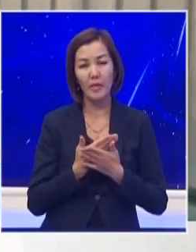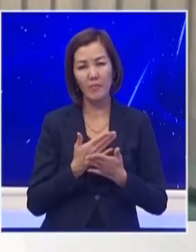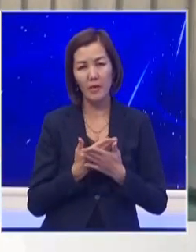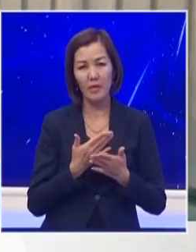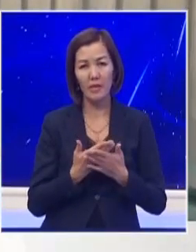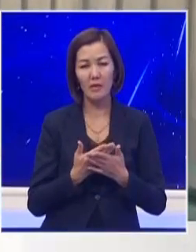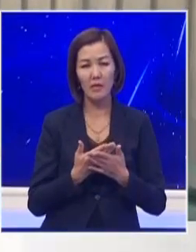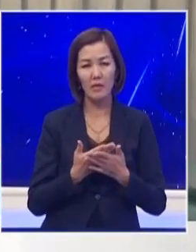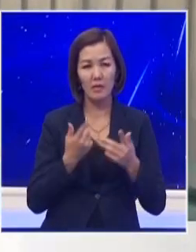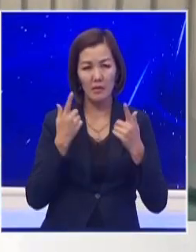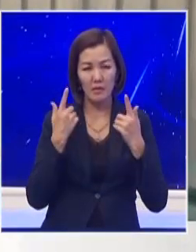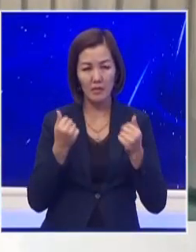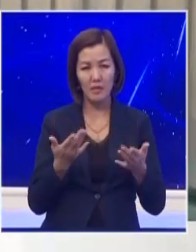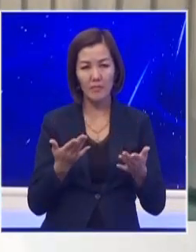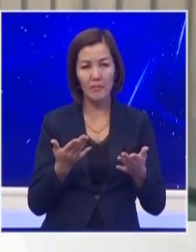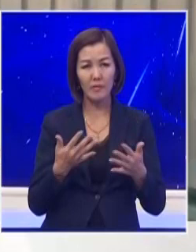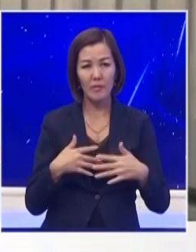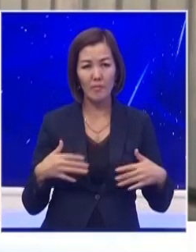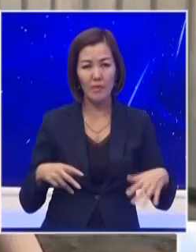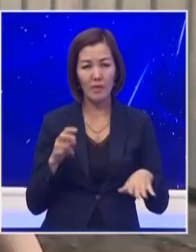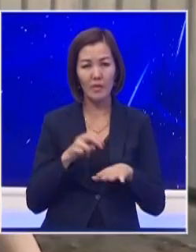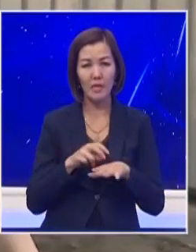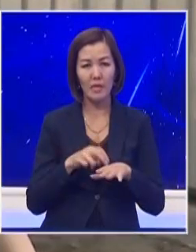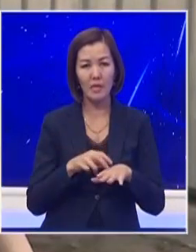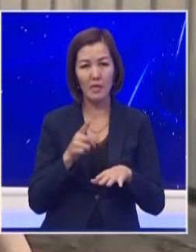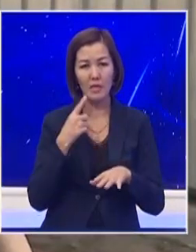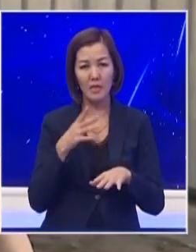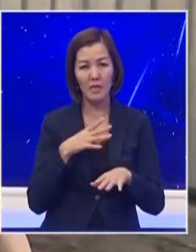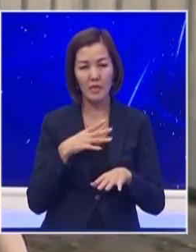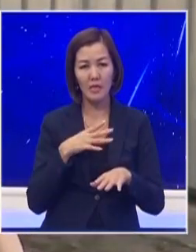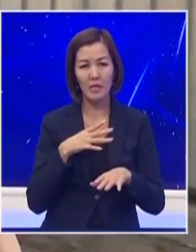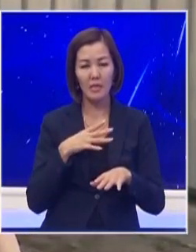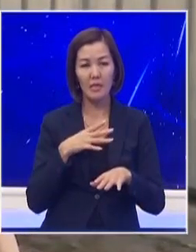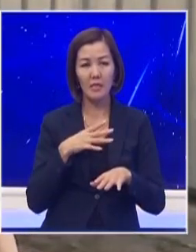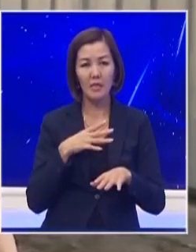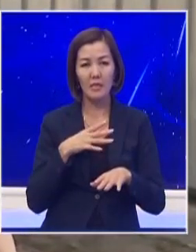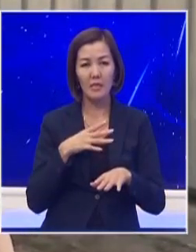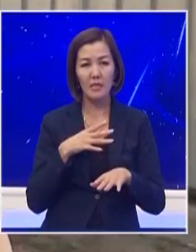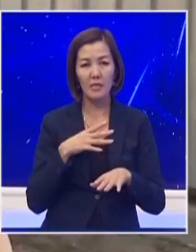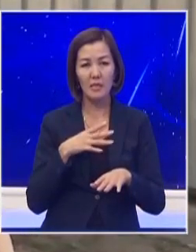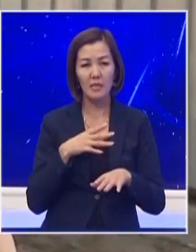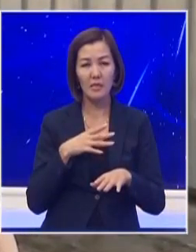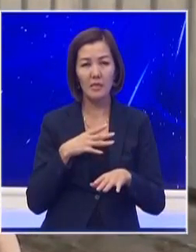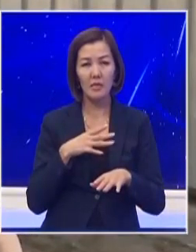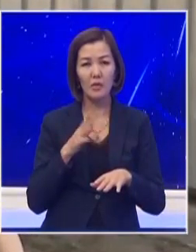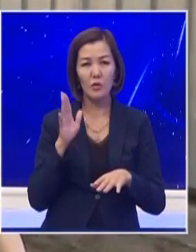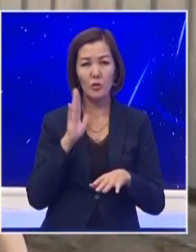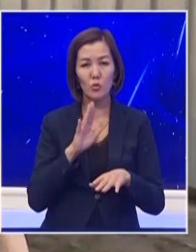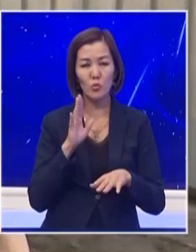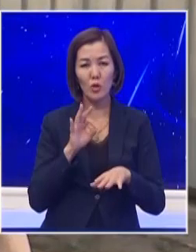біздің мал дәрігерлерінің мамандарында болжау ғой, лептиспироз ауруына деп қойылып жатыр, өйткені соған ұқсас